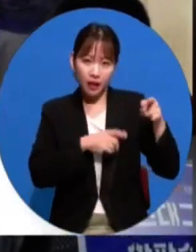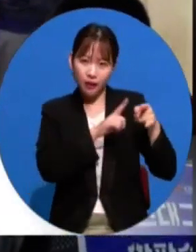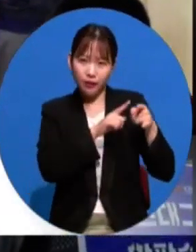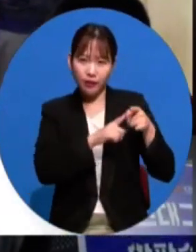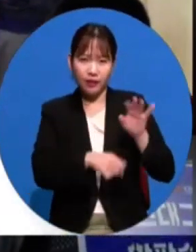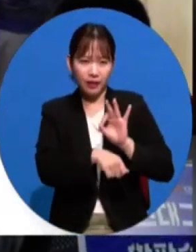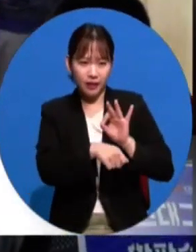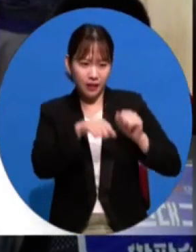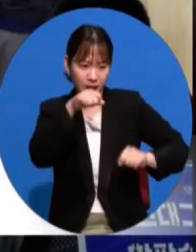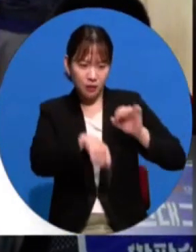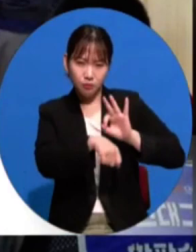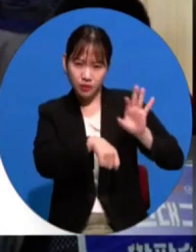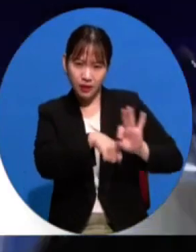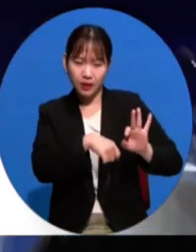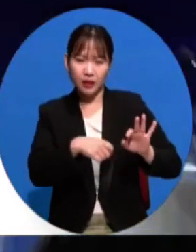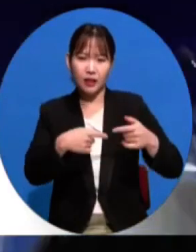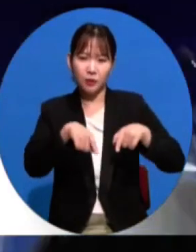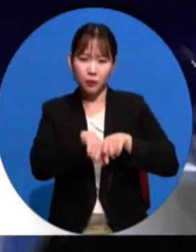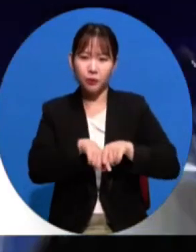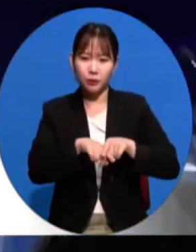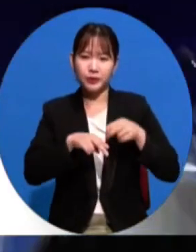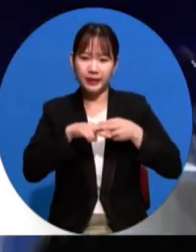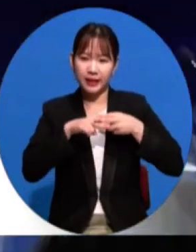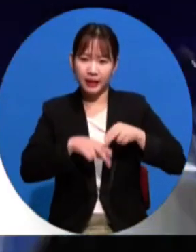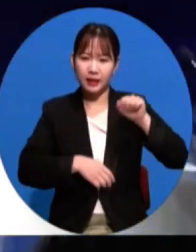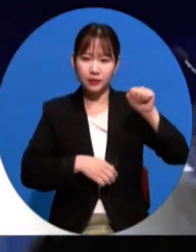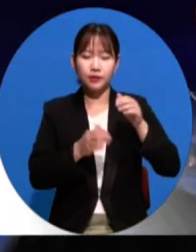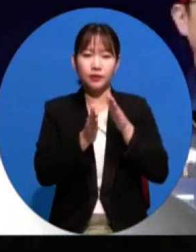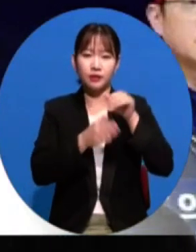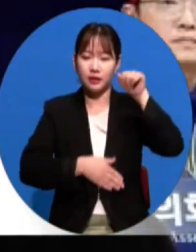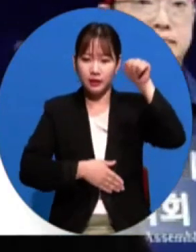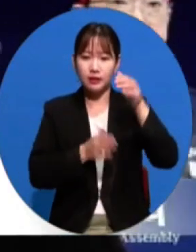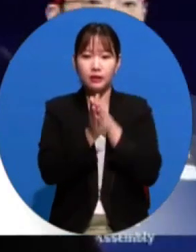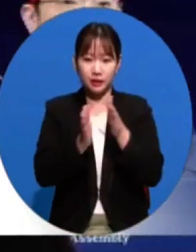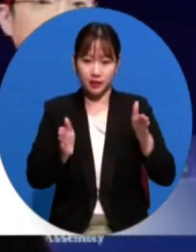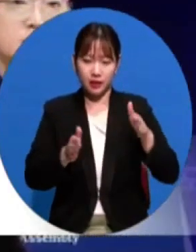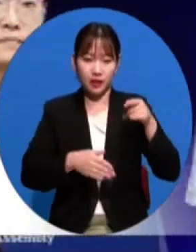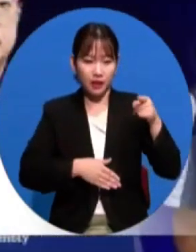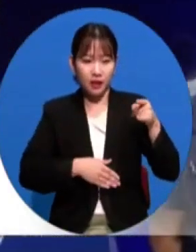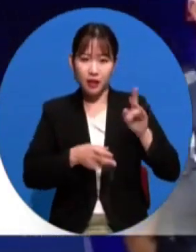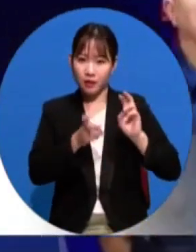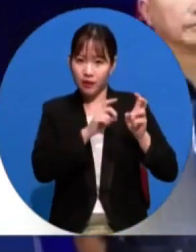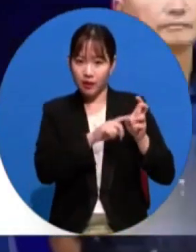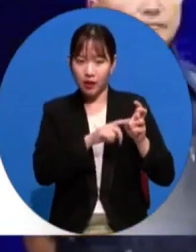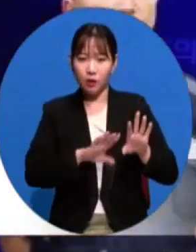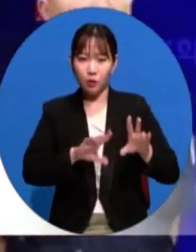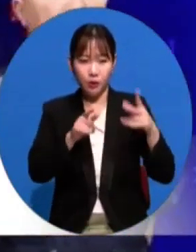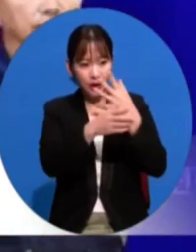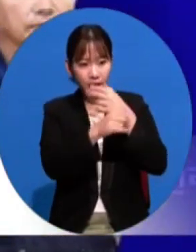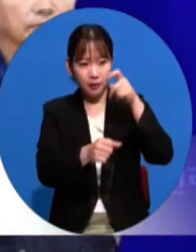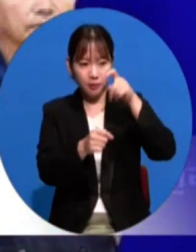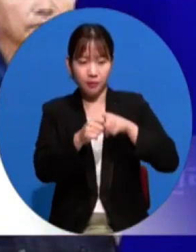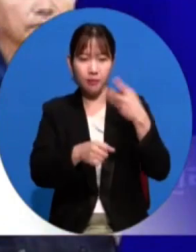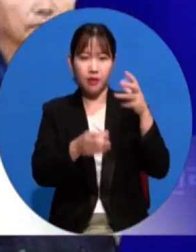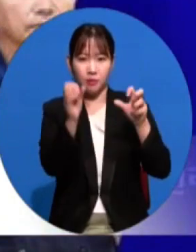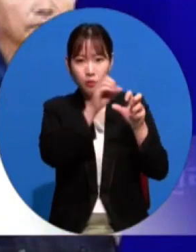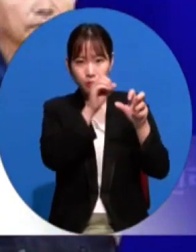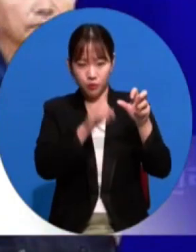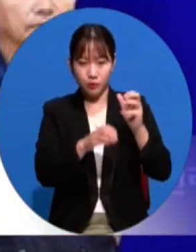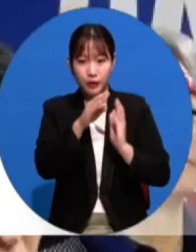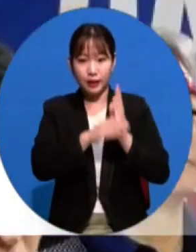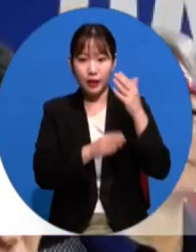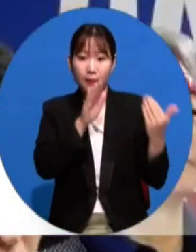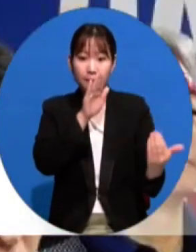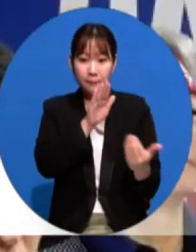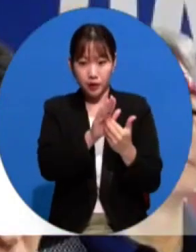공동 쟁의 행위에 나서기로 했습니다 이들은 hd의 현대그룹이 올해 수주 목표에 85%